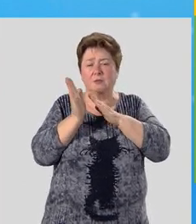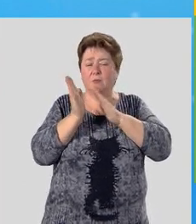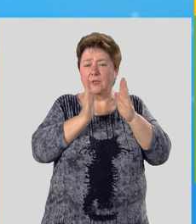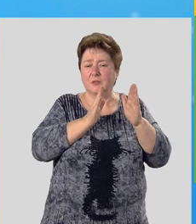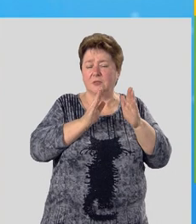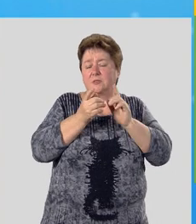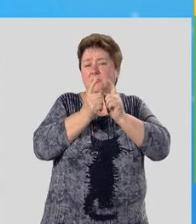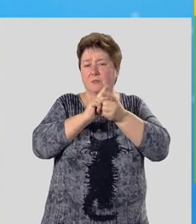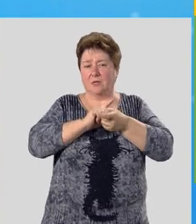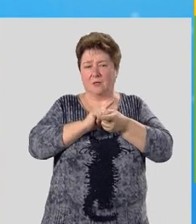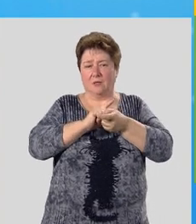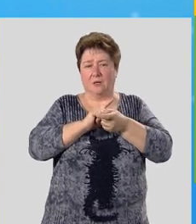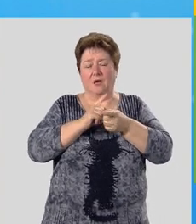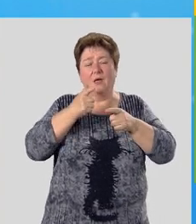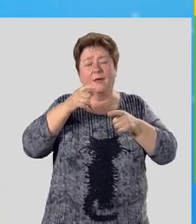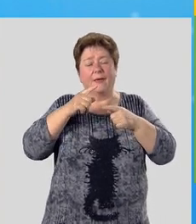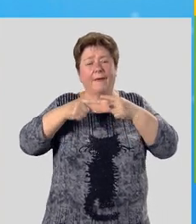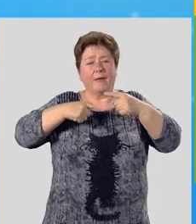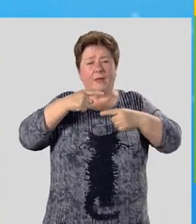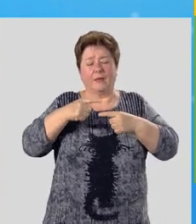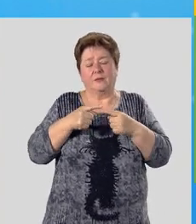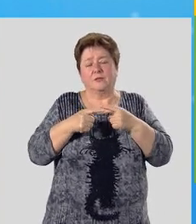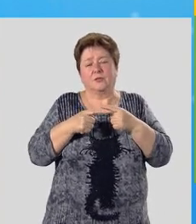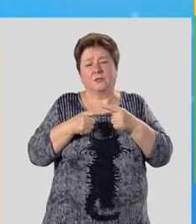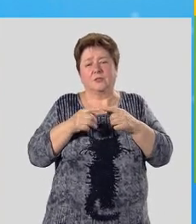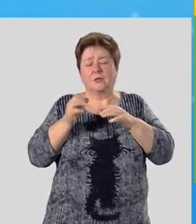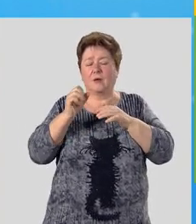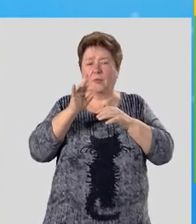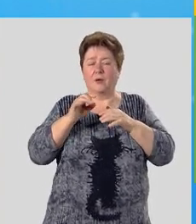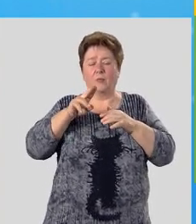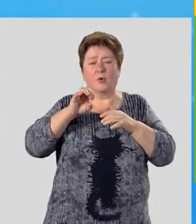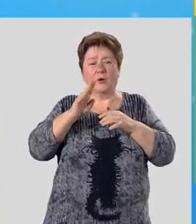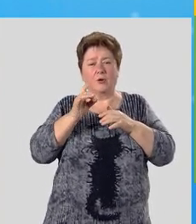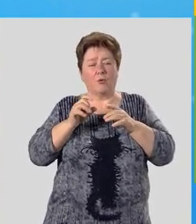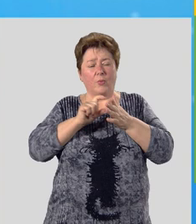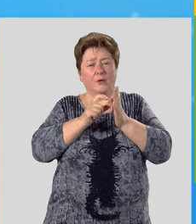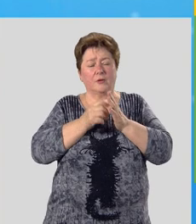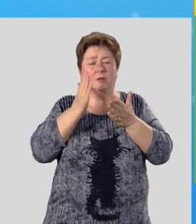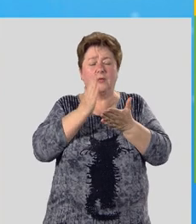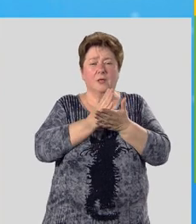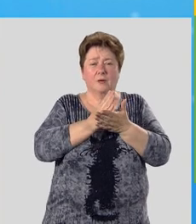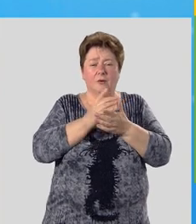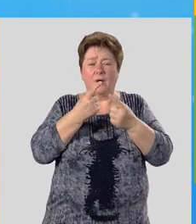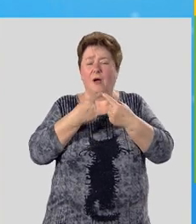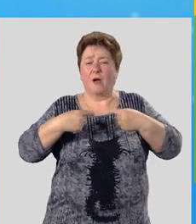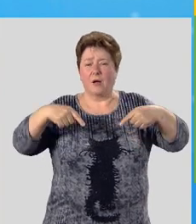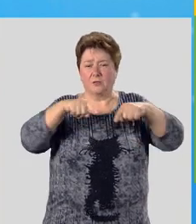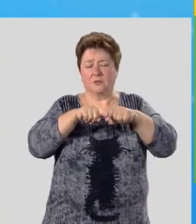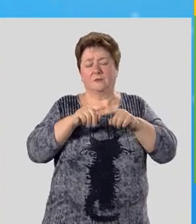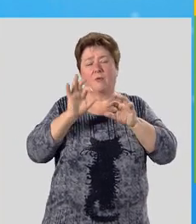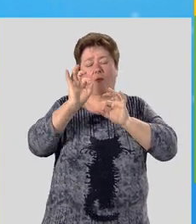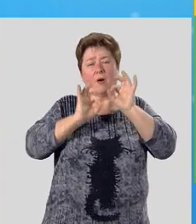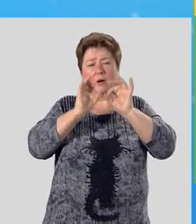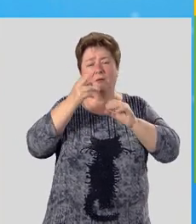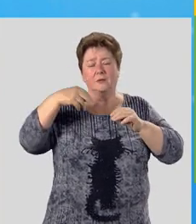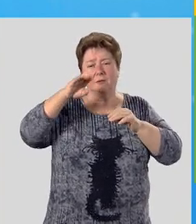процесс фотосинтеза. Генетический аппарат прокариотной клетки представлен кольцевой молекулы